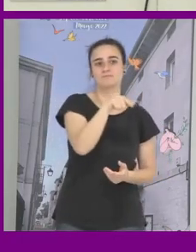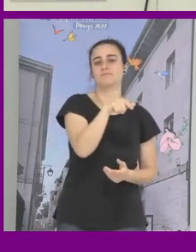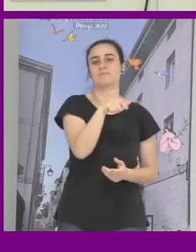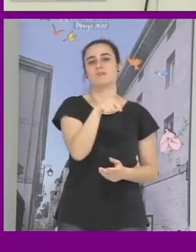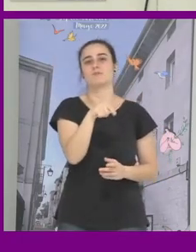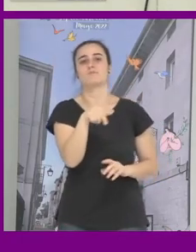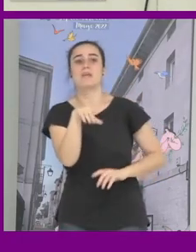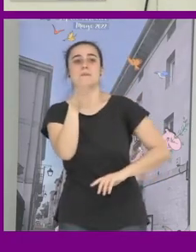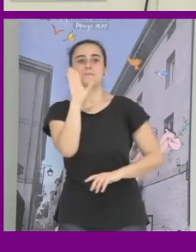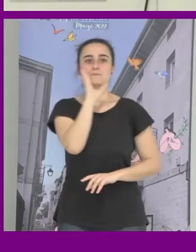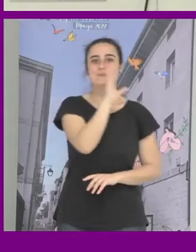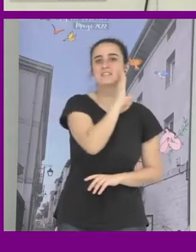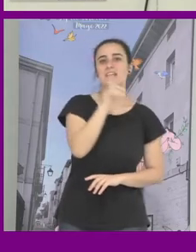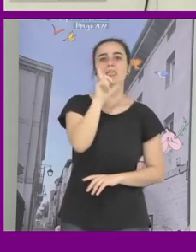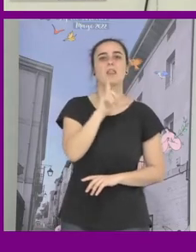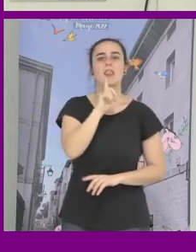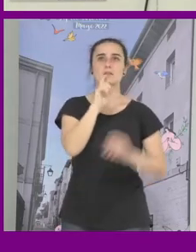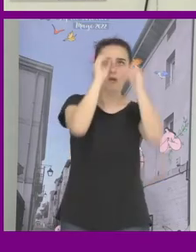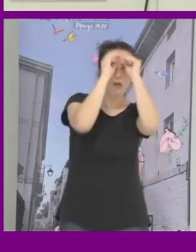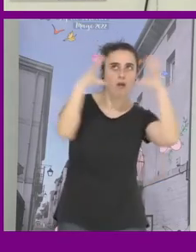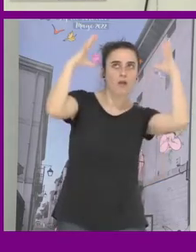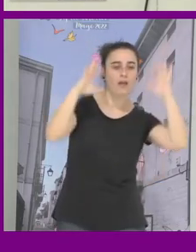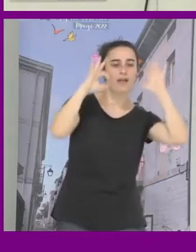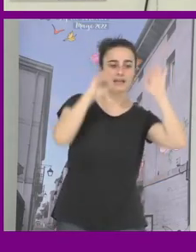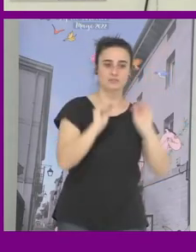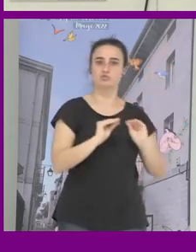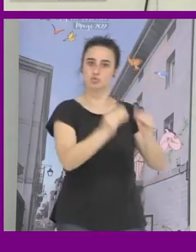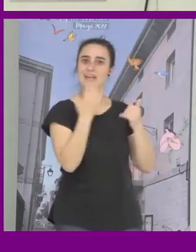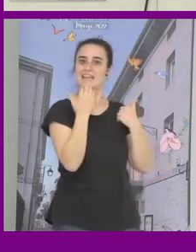amatasun lesbikoen iruditeria. Eta orduan, niri iruditzen zait, ba,